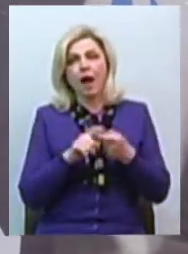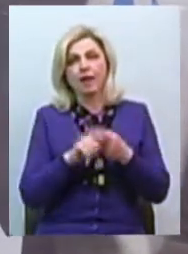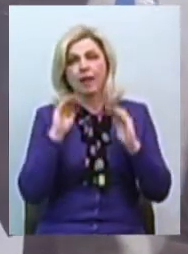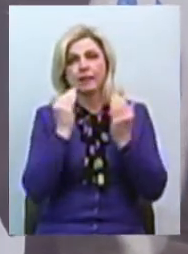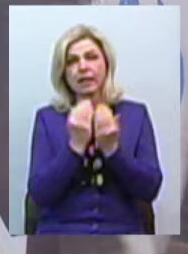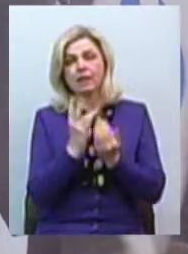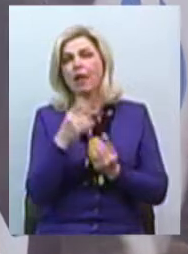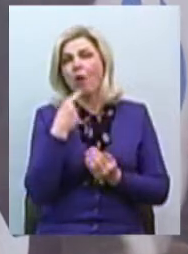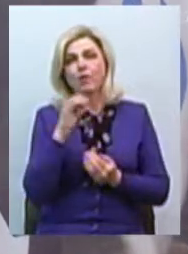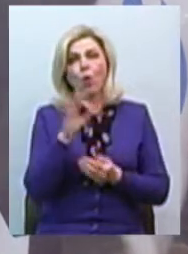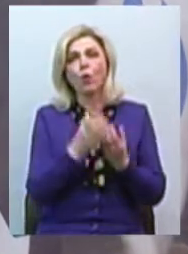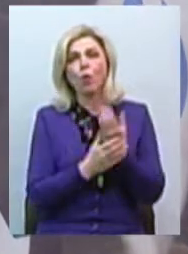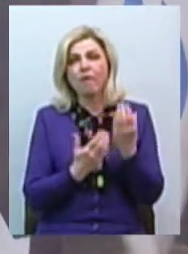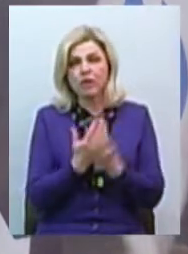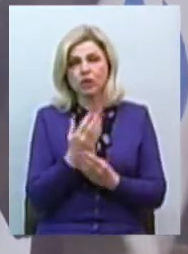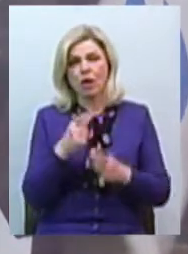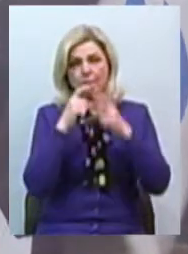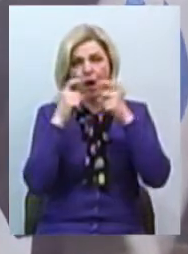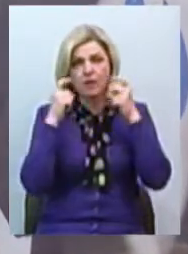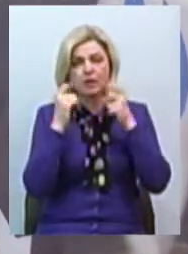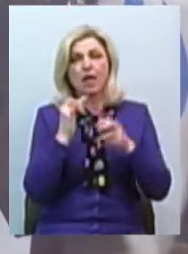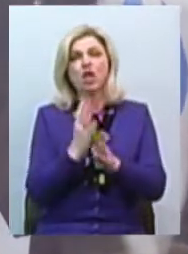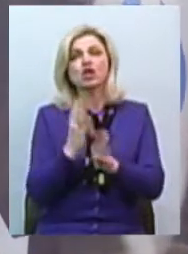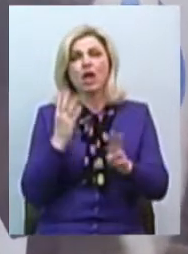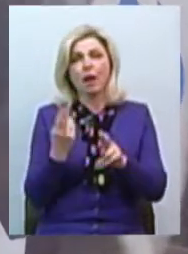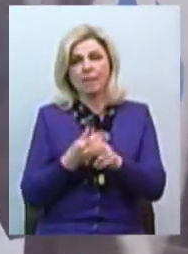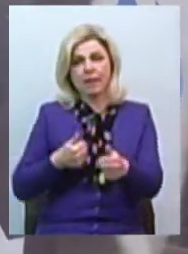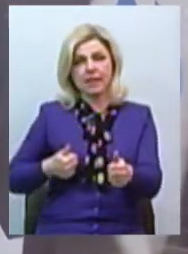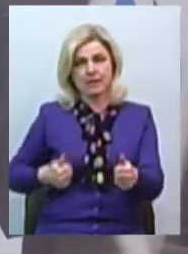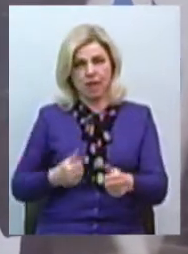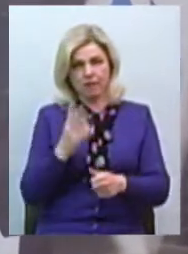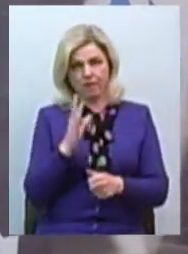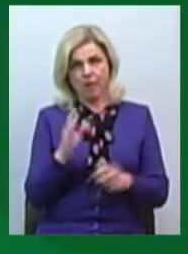про рукавички, маски, черги без дистанції в магазинах, на ринках.